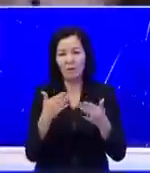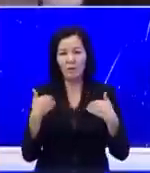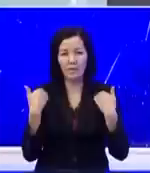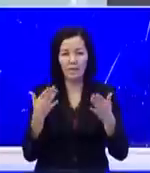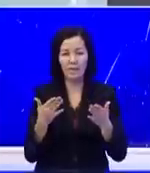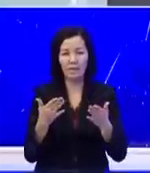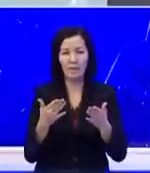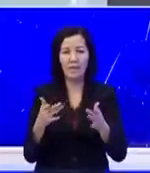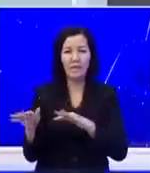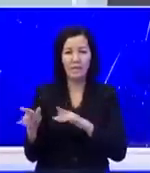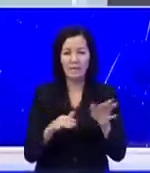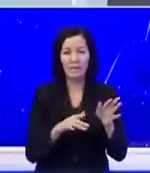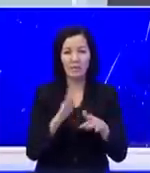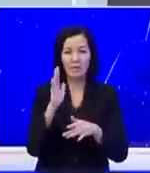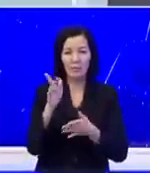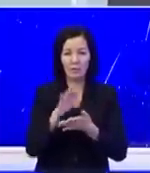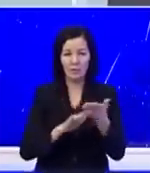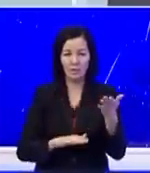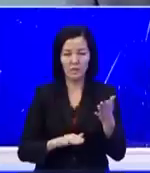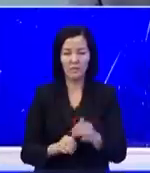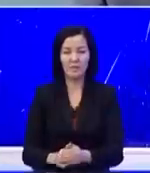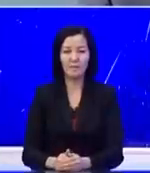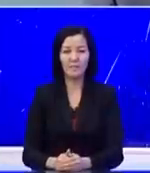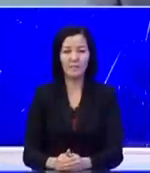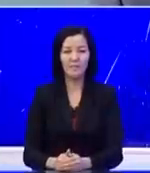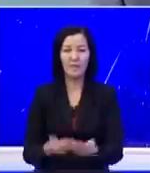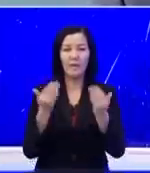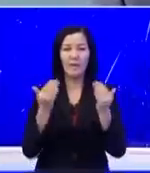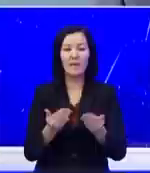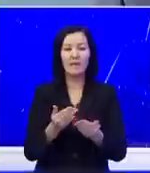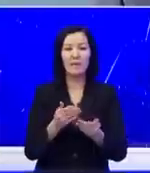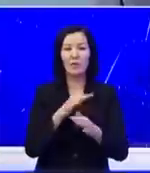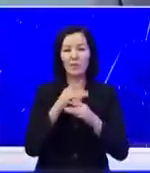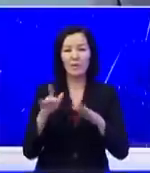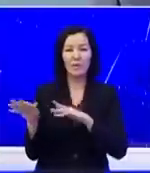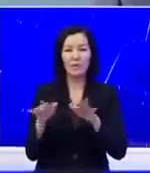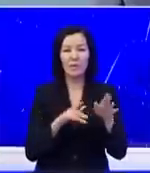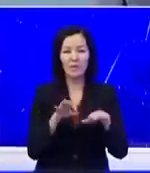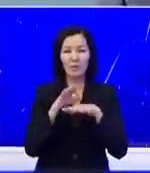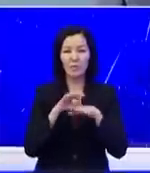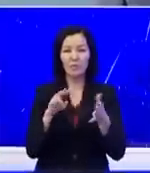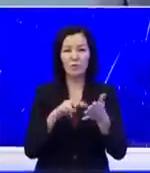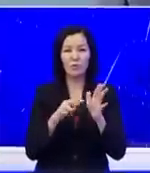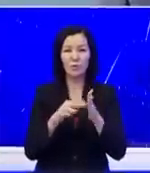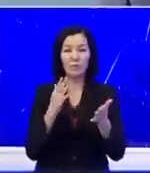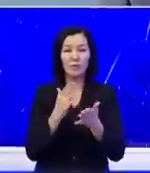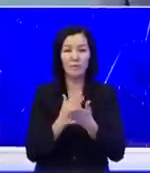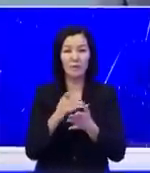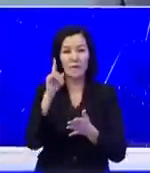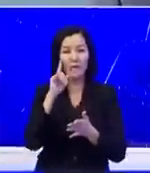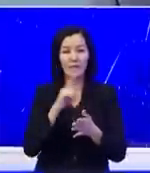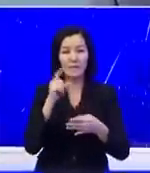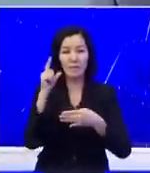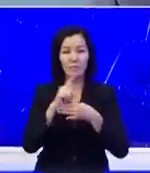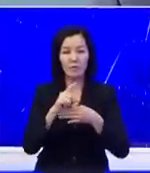бұл игі шаралар әлі де жалғасады дейді ұйымдастырушылар. Әлі де бірнеше шараларды өткізу жоспарда бар, иншалла. Қазақстан мұсылмандар